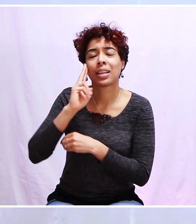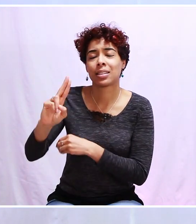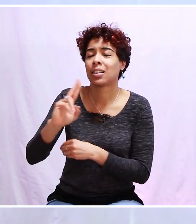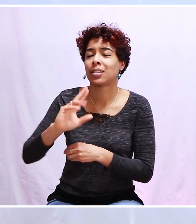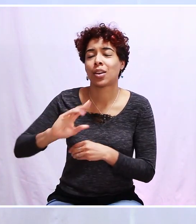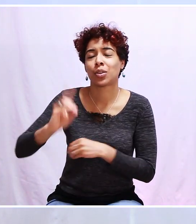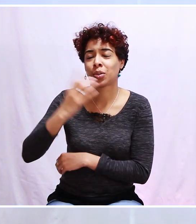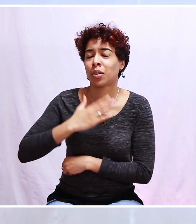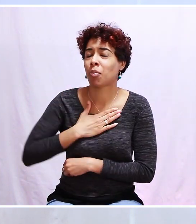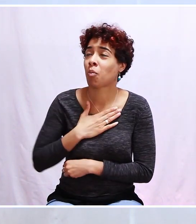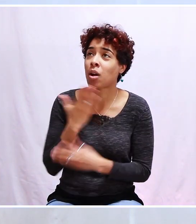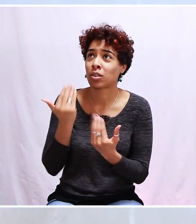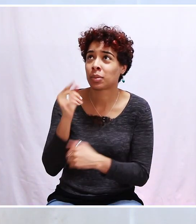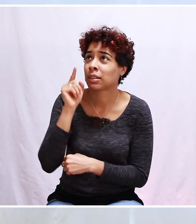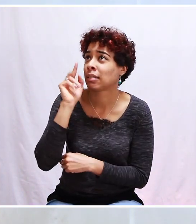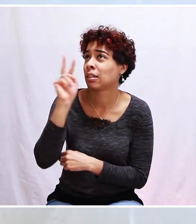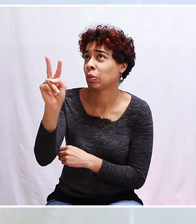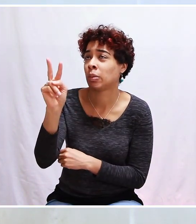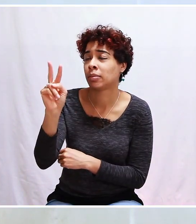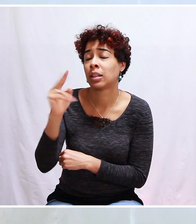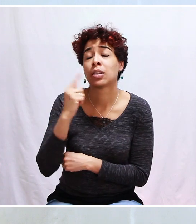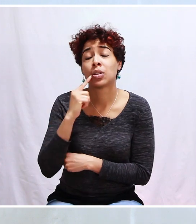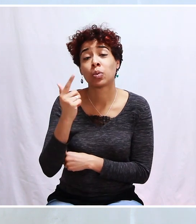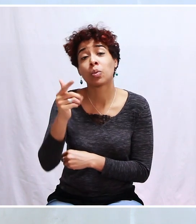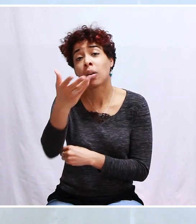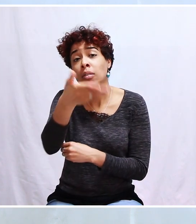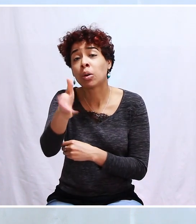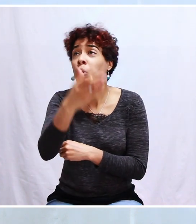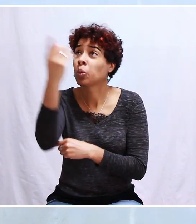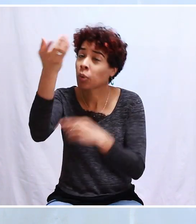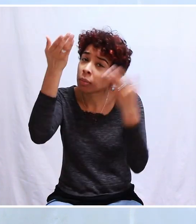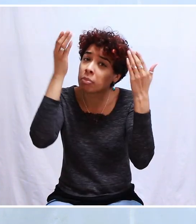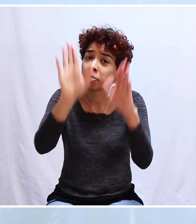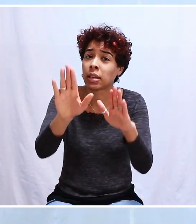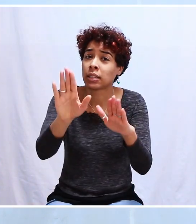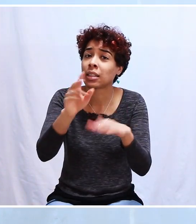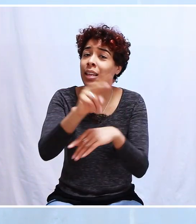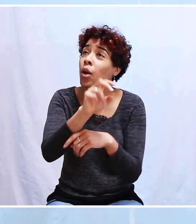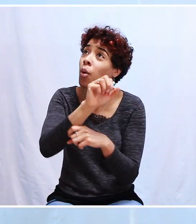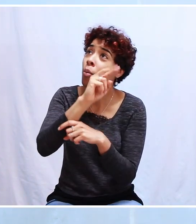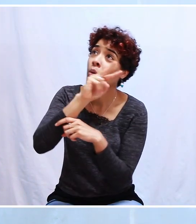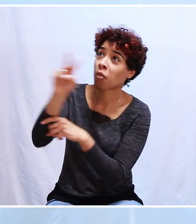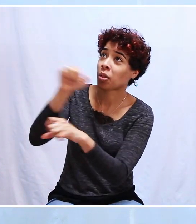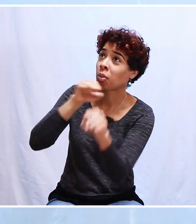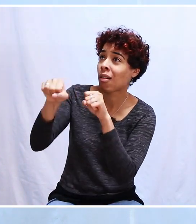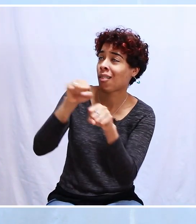nous attendons à toi et je te prie de bénir tes enfants qui écoutent cette émission et qui puissent voir ta main à